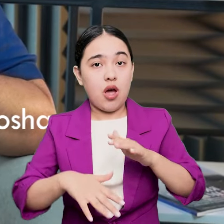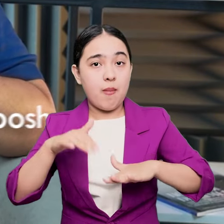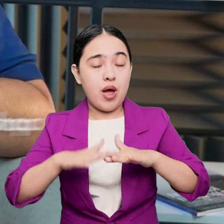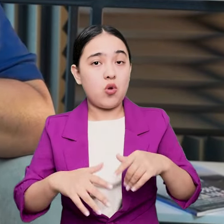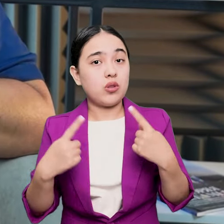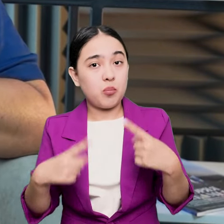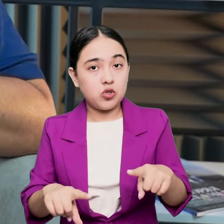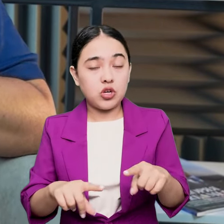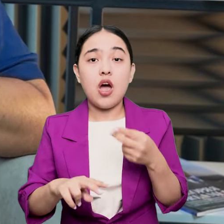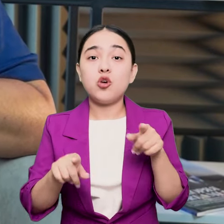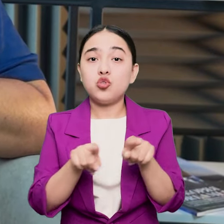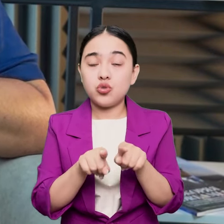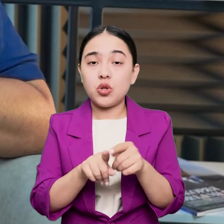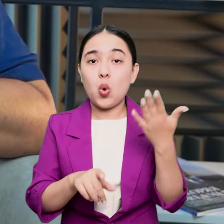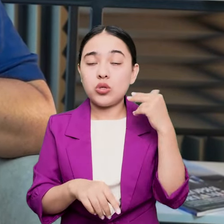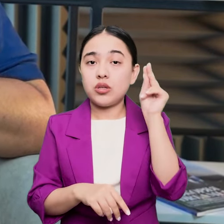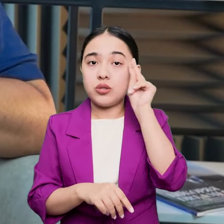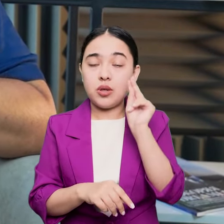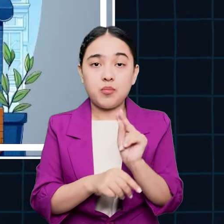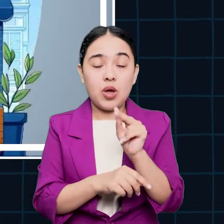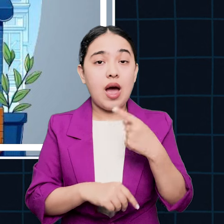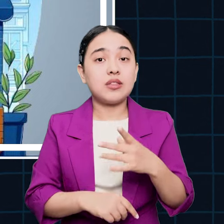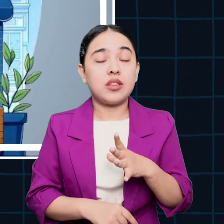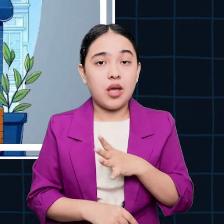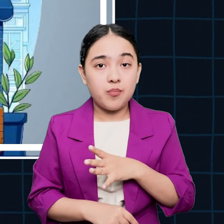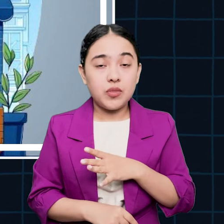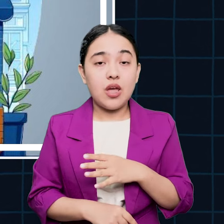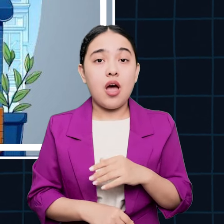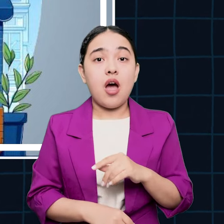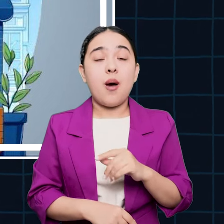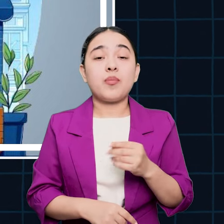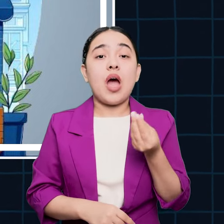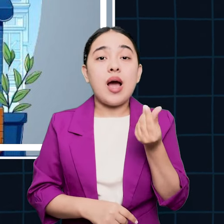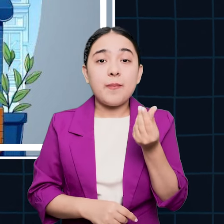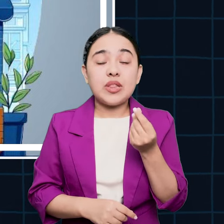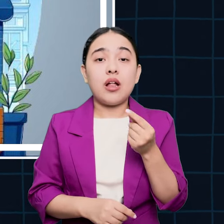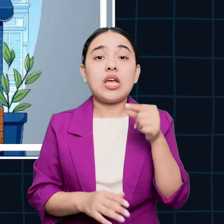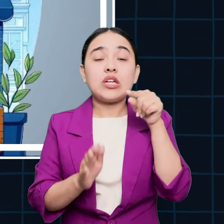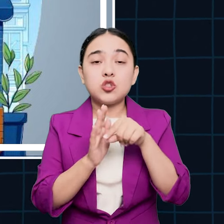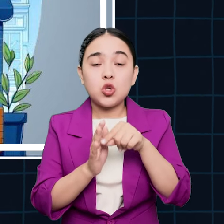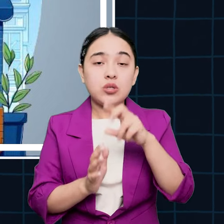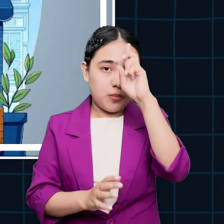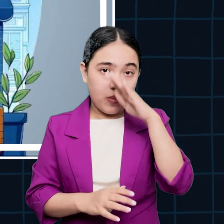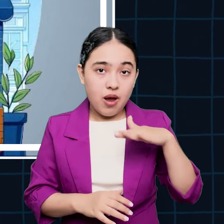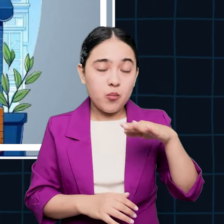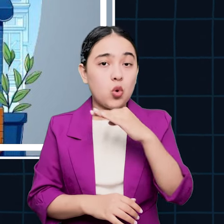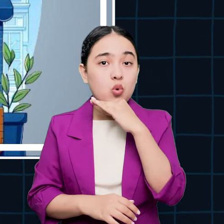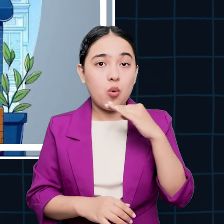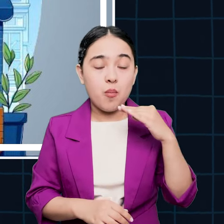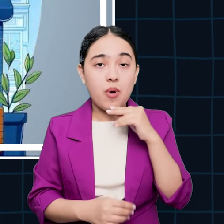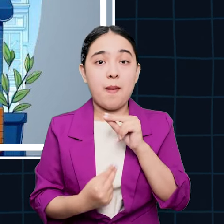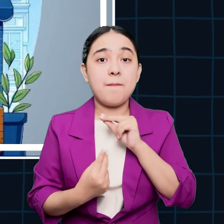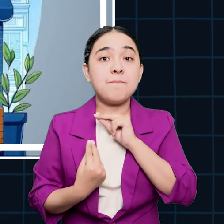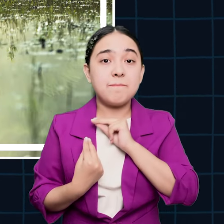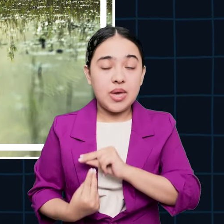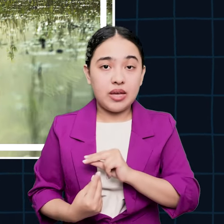boshqa. Shuningdek, o'tgan darslarimizda aytgan edik, kapitalga ixtisoslashgan mamlakatlar ko'proq mehnatni import qiladi